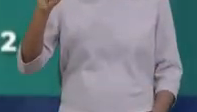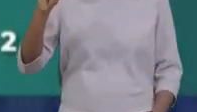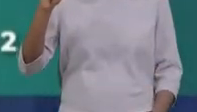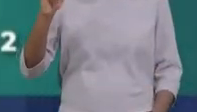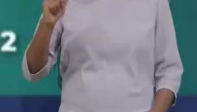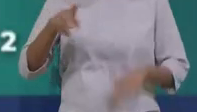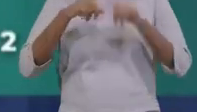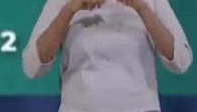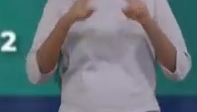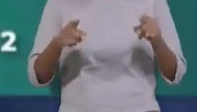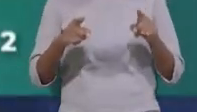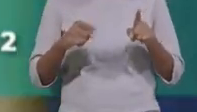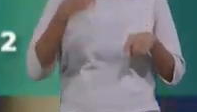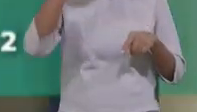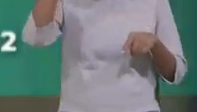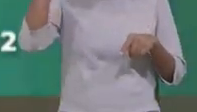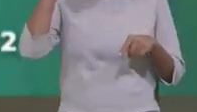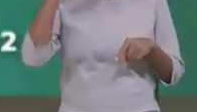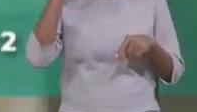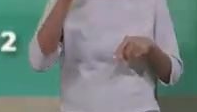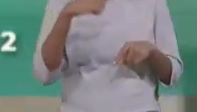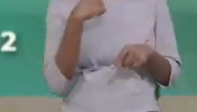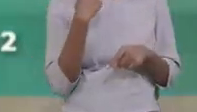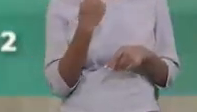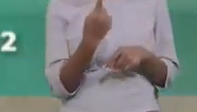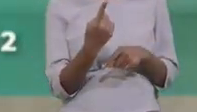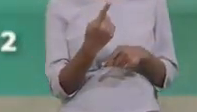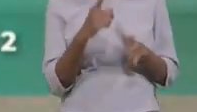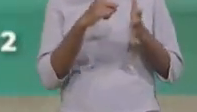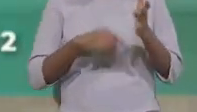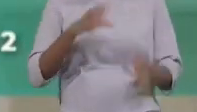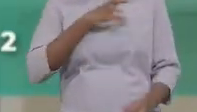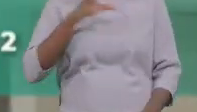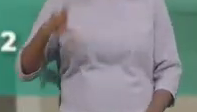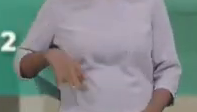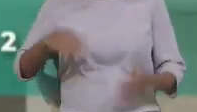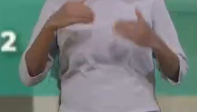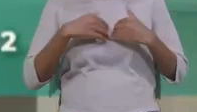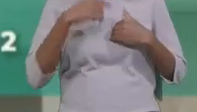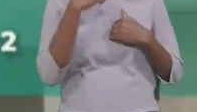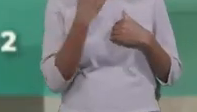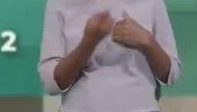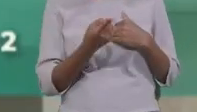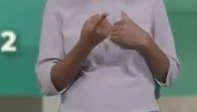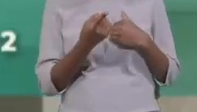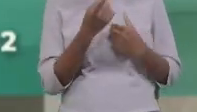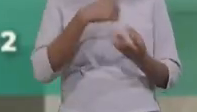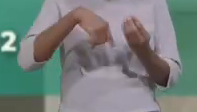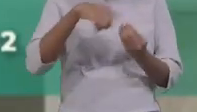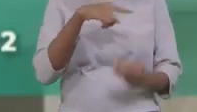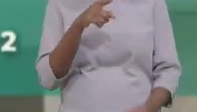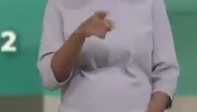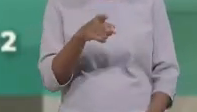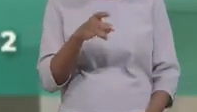qui sent, mais parce que tu le dis, ce que Christ a dit